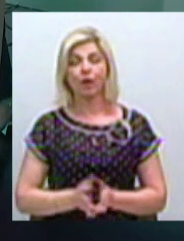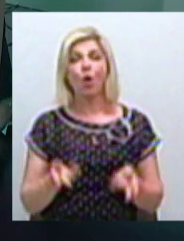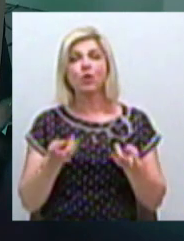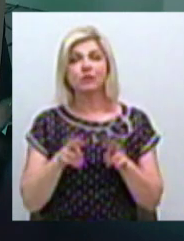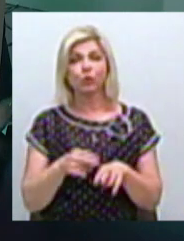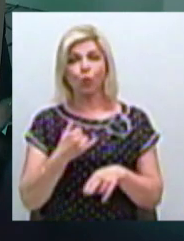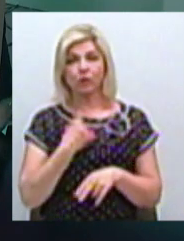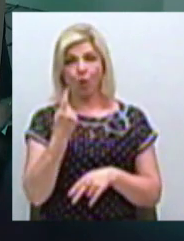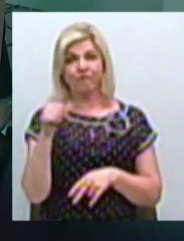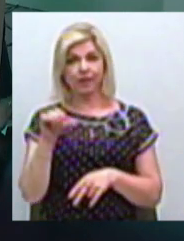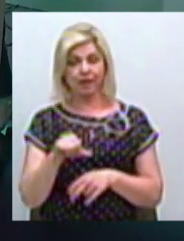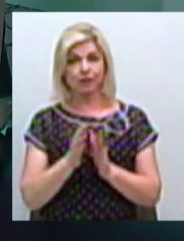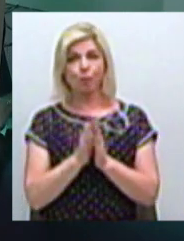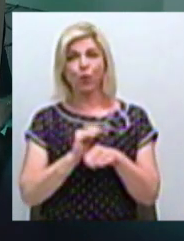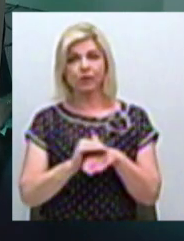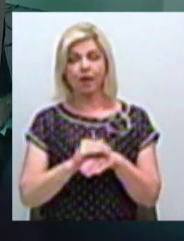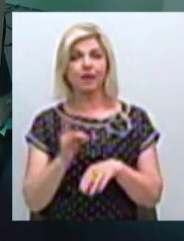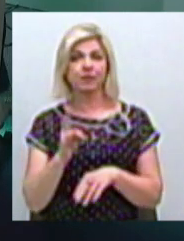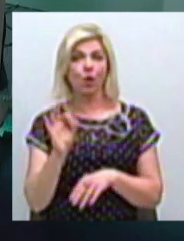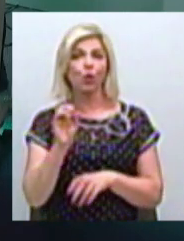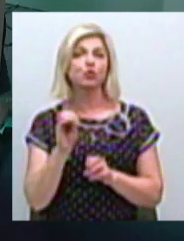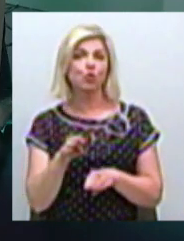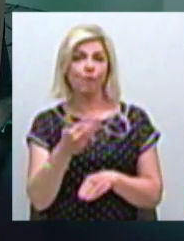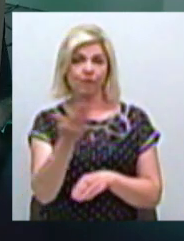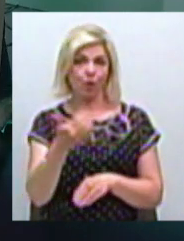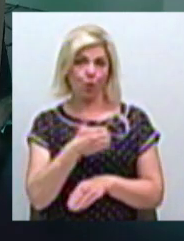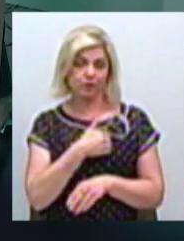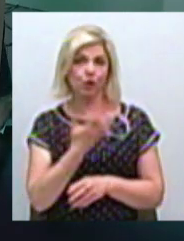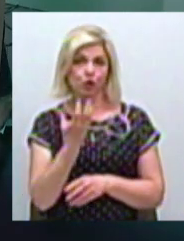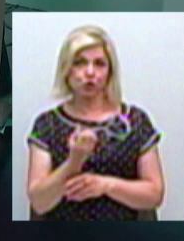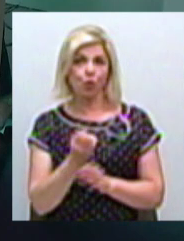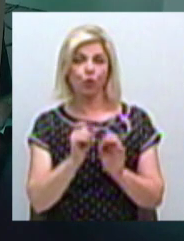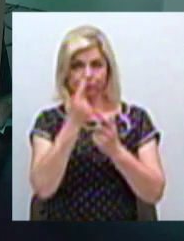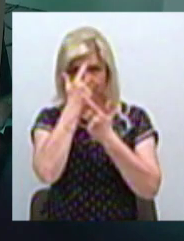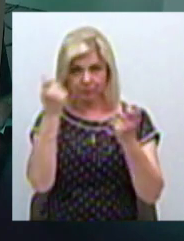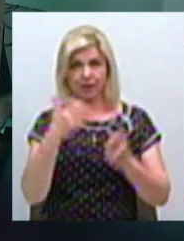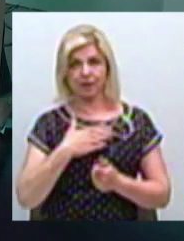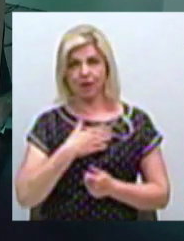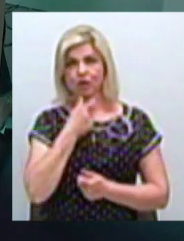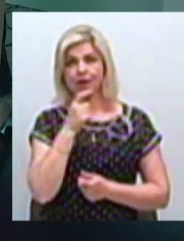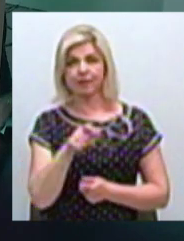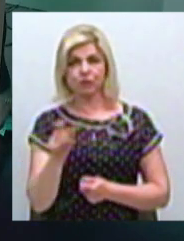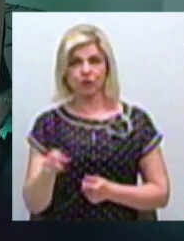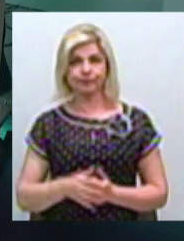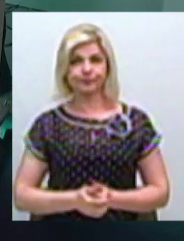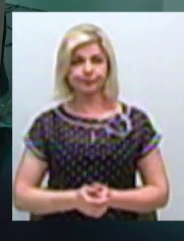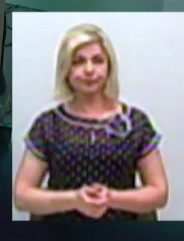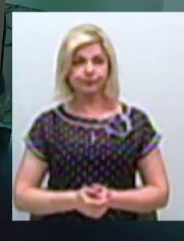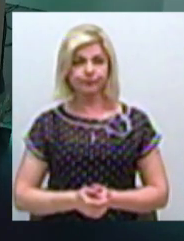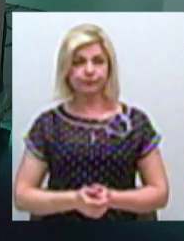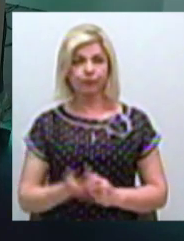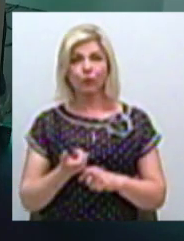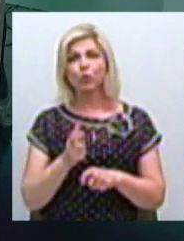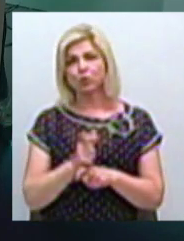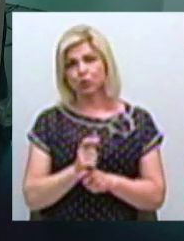залишилась одна хвилина. Будь ласка, Наталя, про що ви хотіли б ще довести до наших глядачів? Ну, дуже